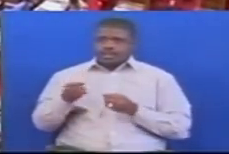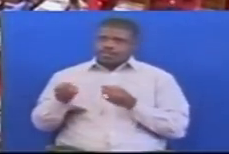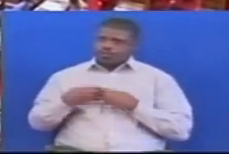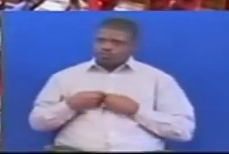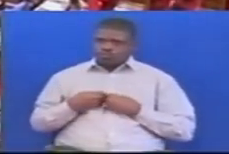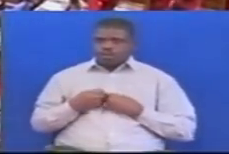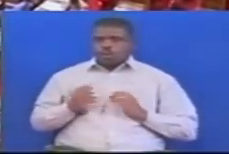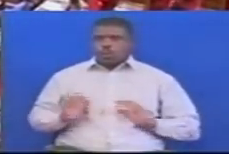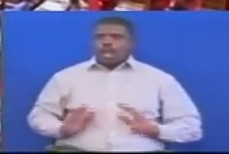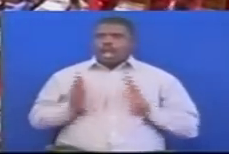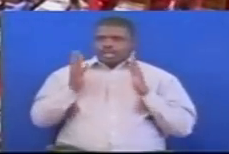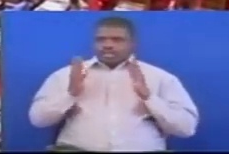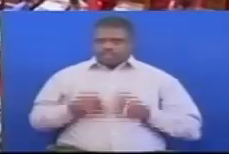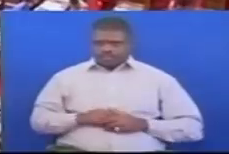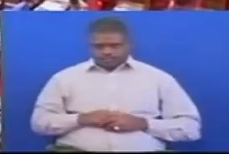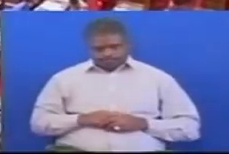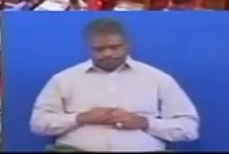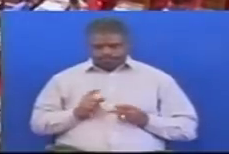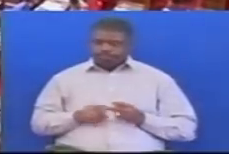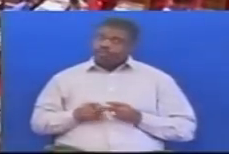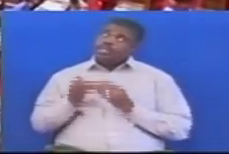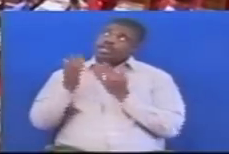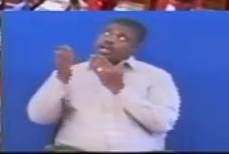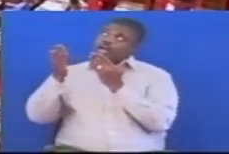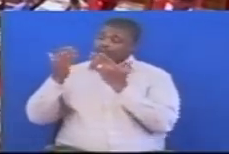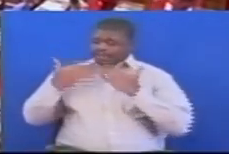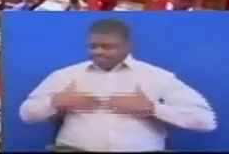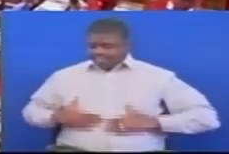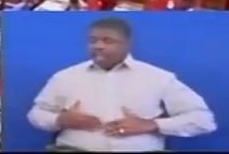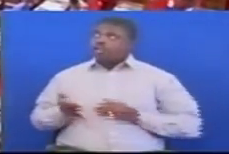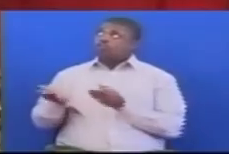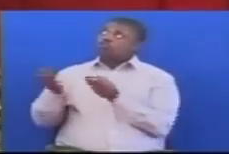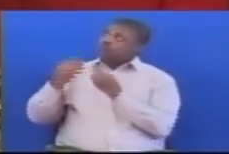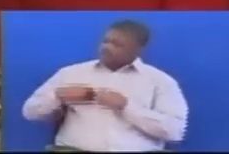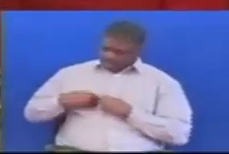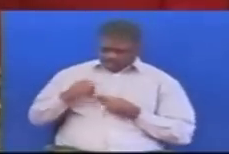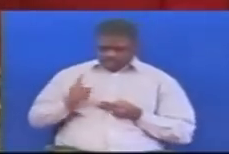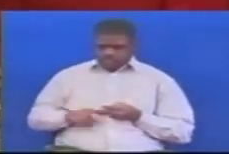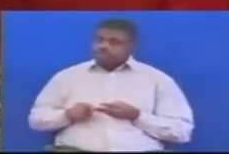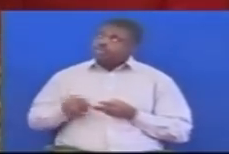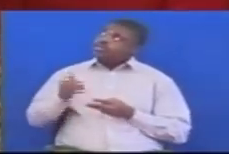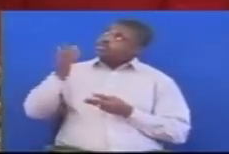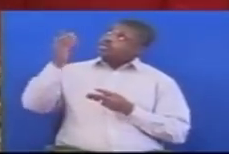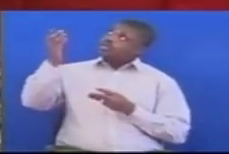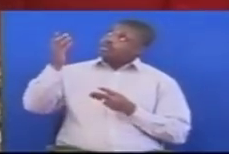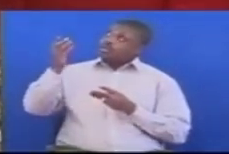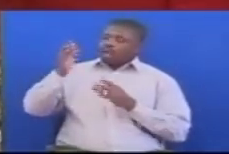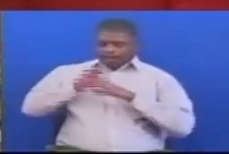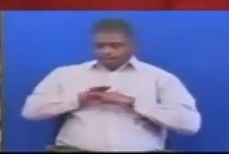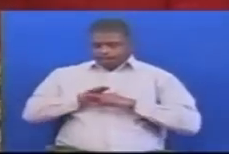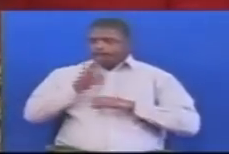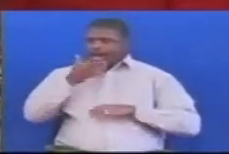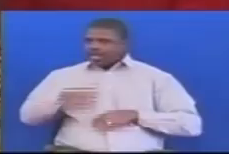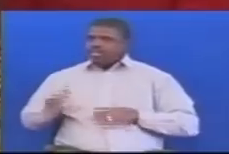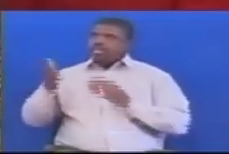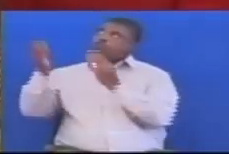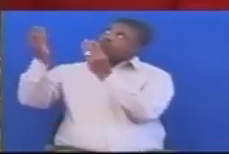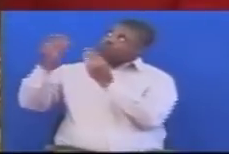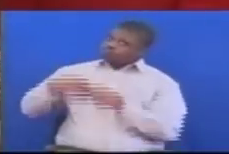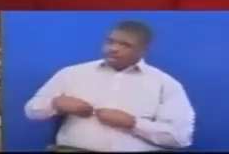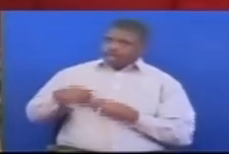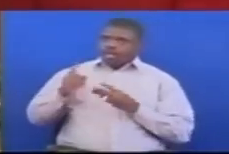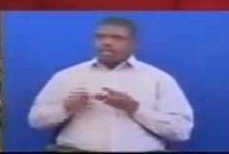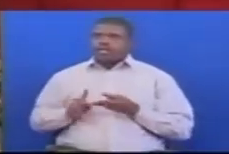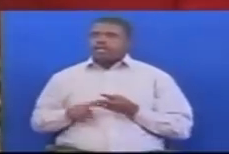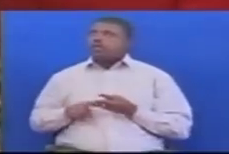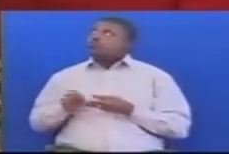ya uhai ametupa zawadi ya afya ametupa zawadi ya maji ametupa zawadi